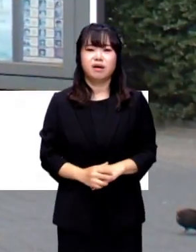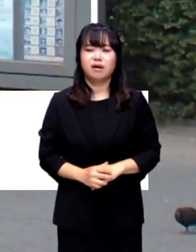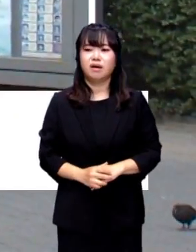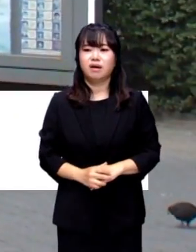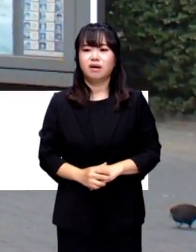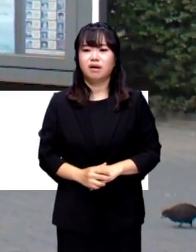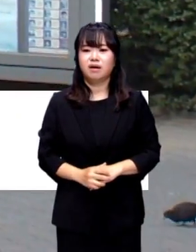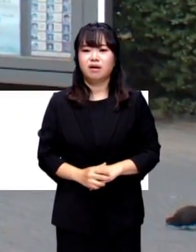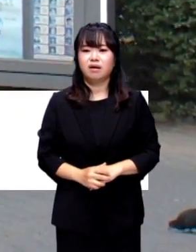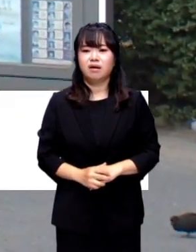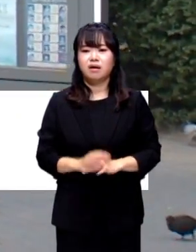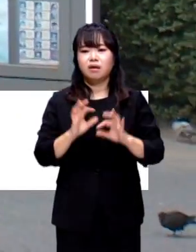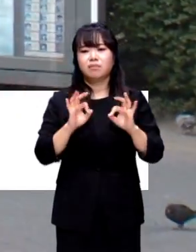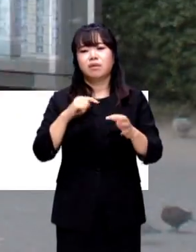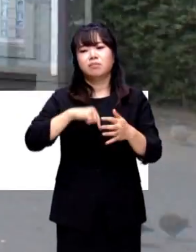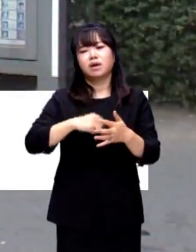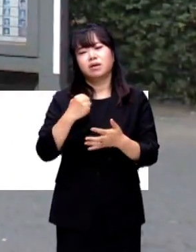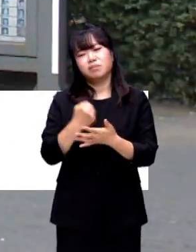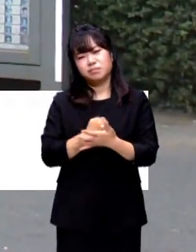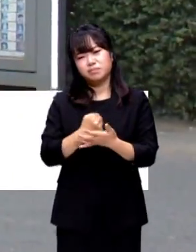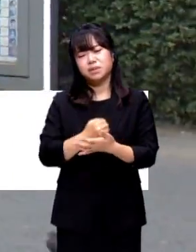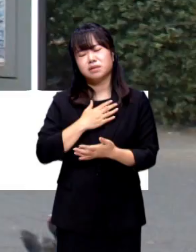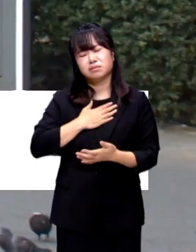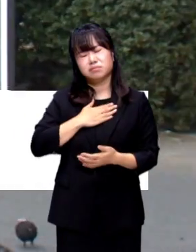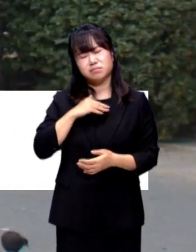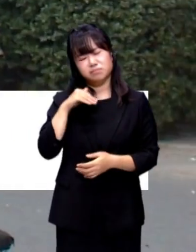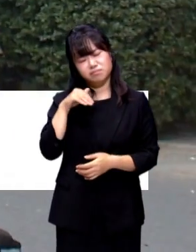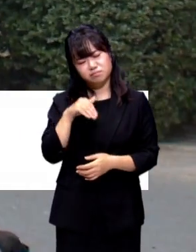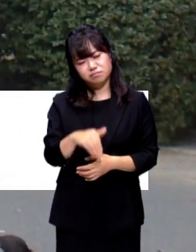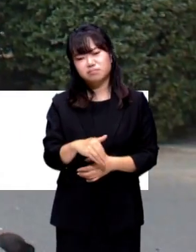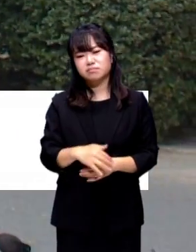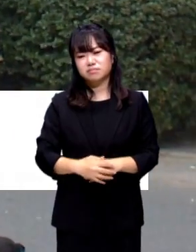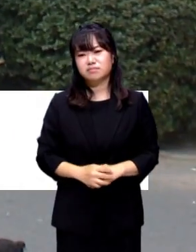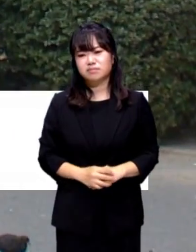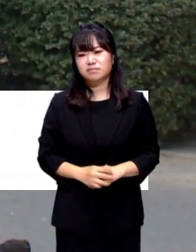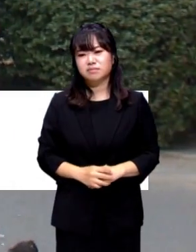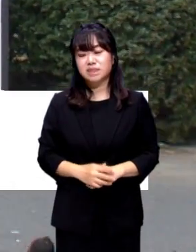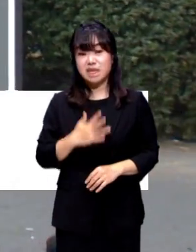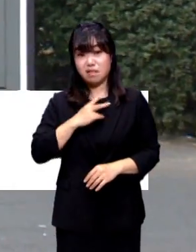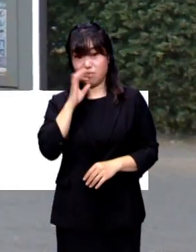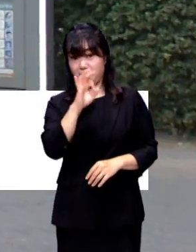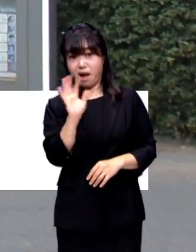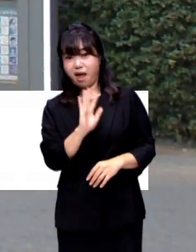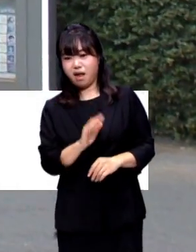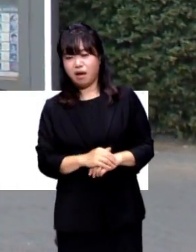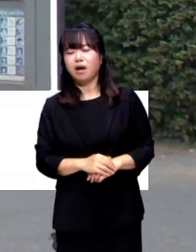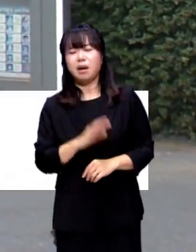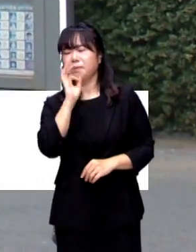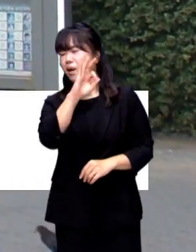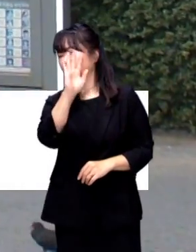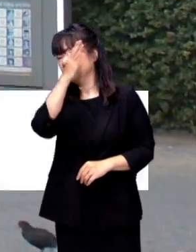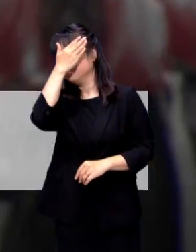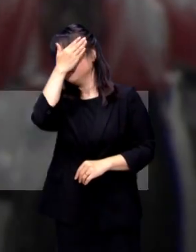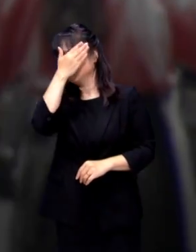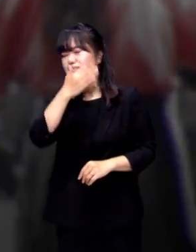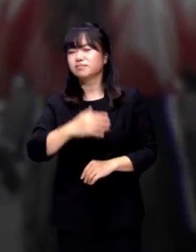안타깝더라고요. 착잡해지고 그랬어요. 기분 안 좋아져가지고. 아, 일부러 안 보세요? 네, 잘 안 봤어요.